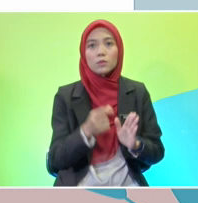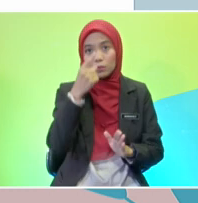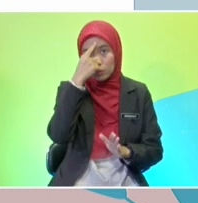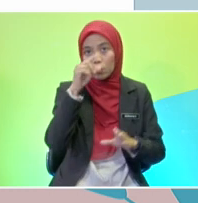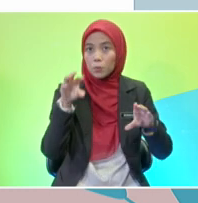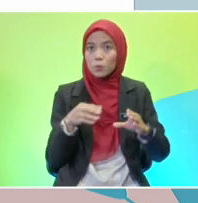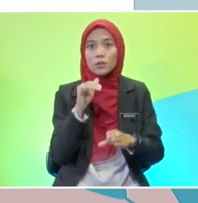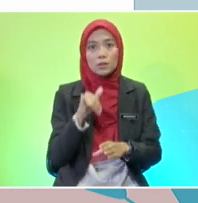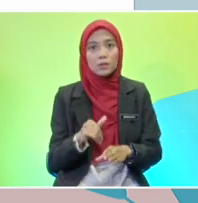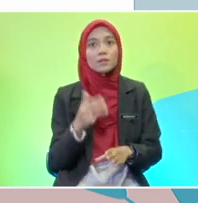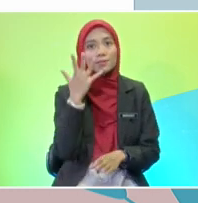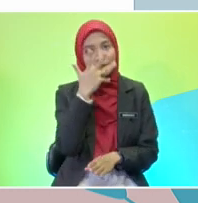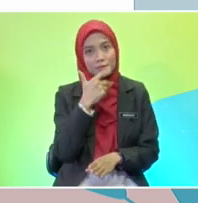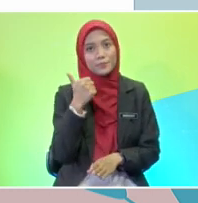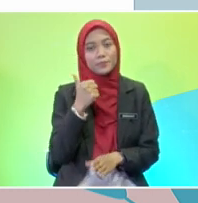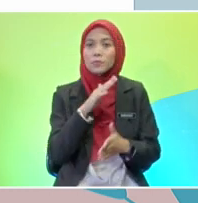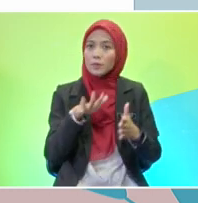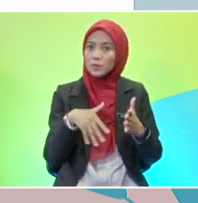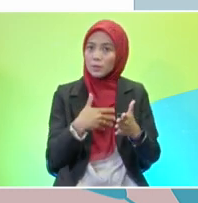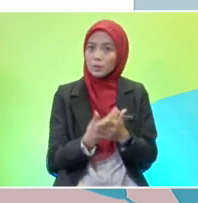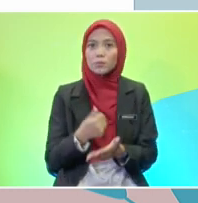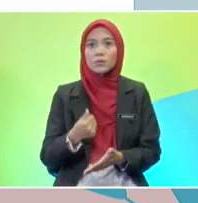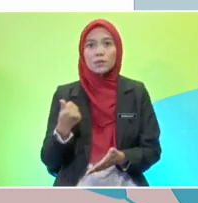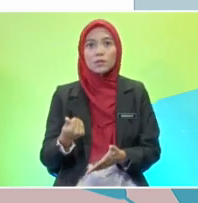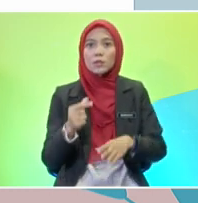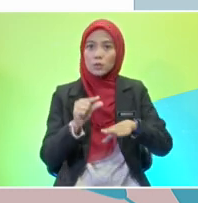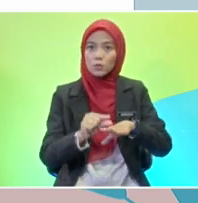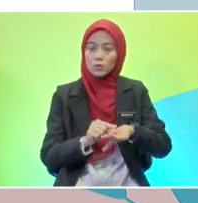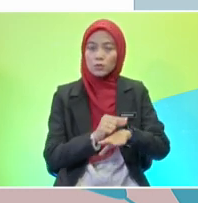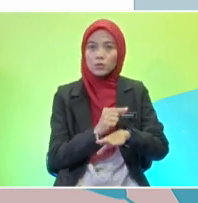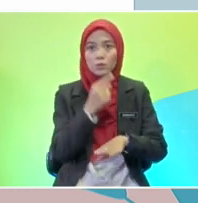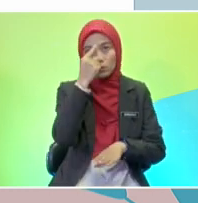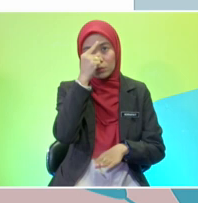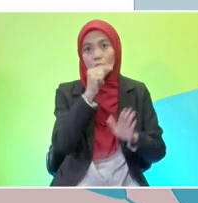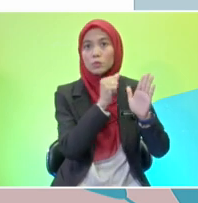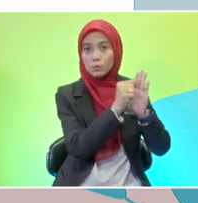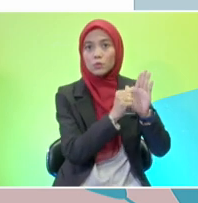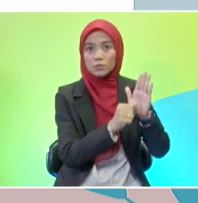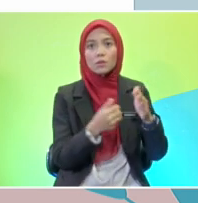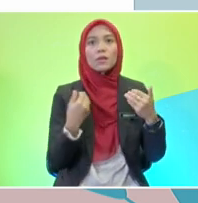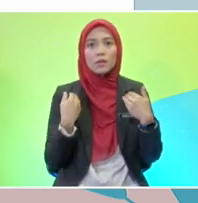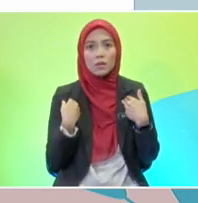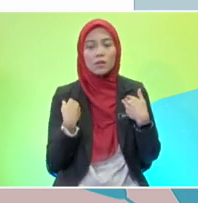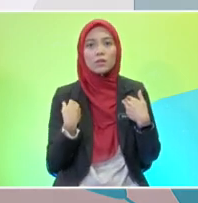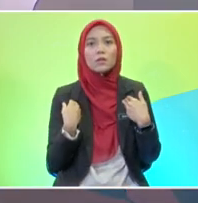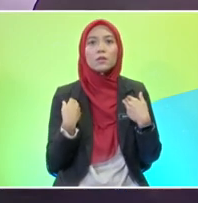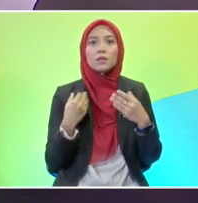ke semua alat yang digunakan dalam proses penghasilan ukiran mempunyai fungsi tersendiri